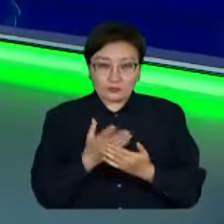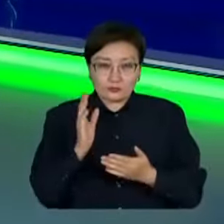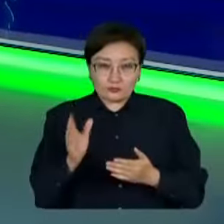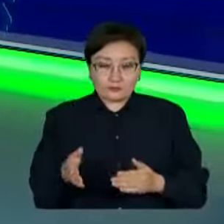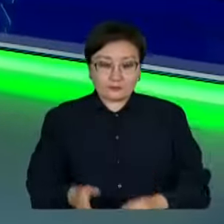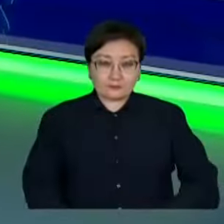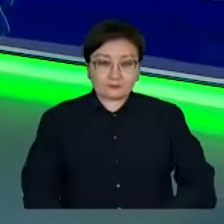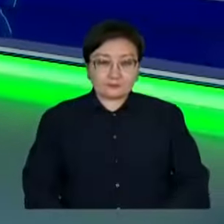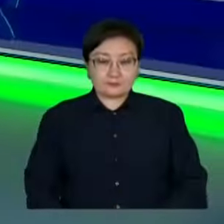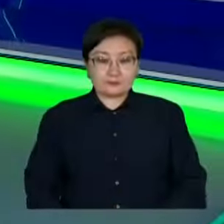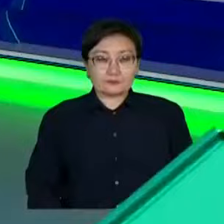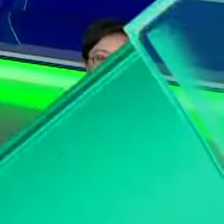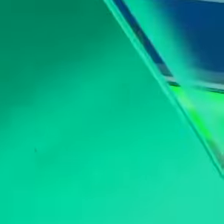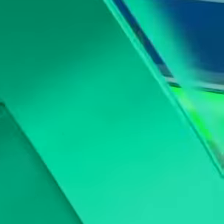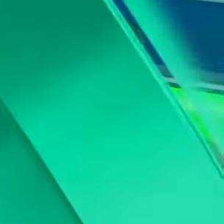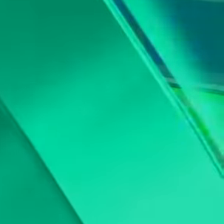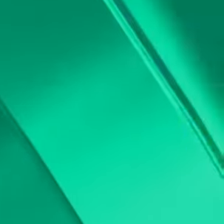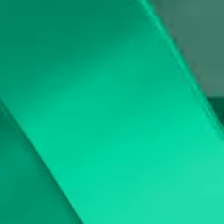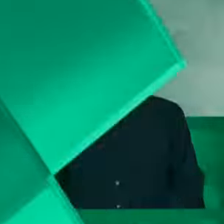көретіндеріңіз.